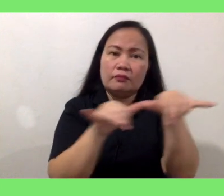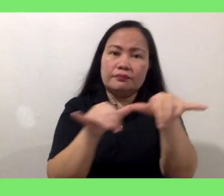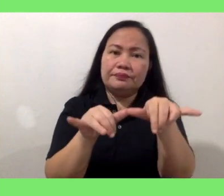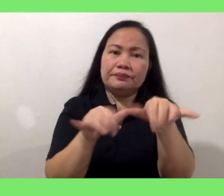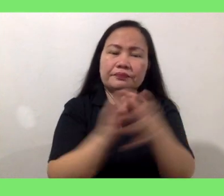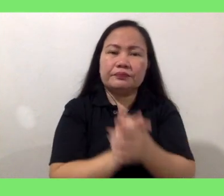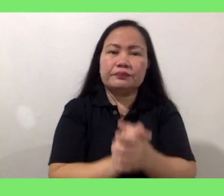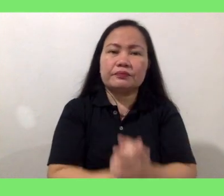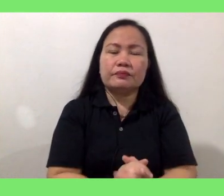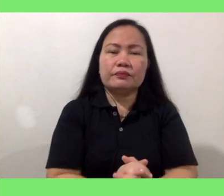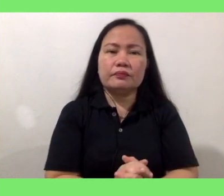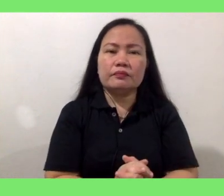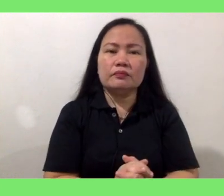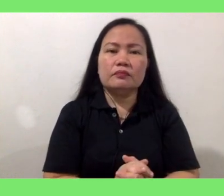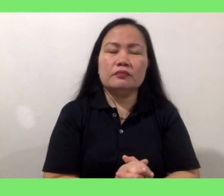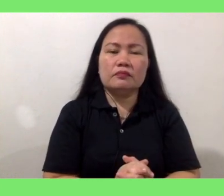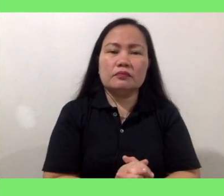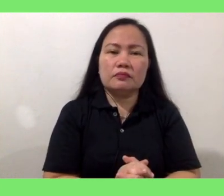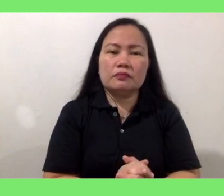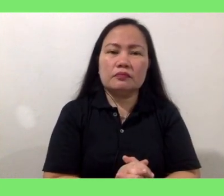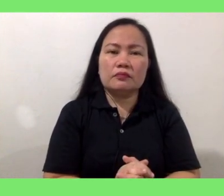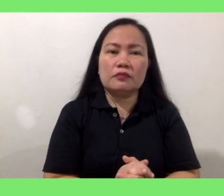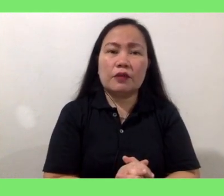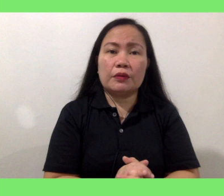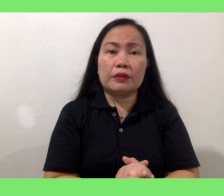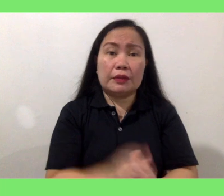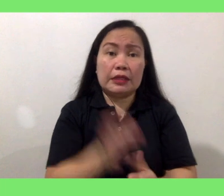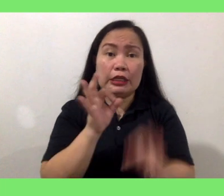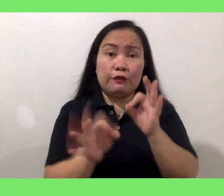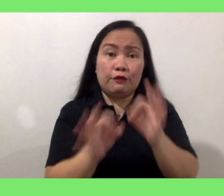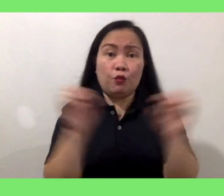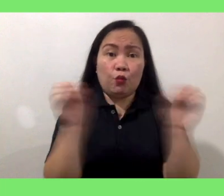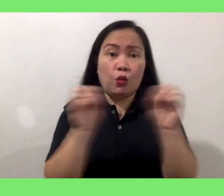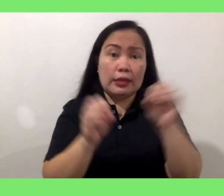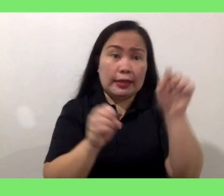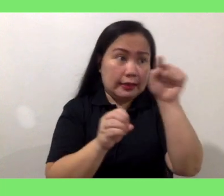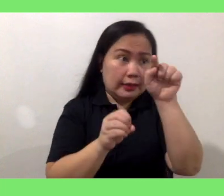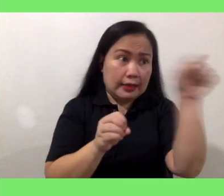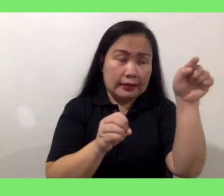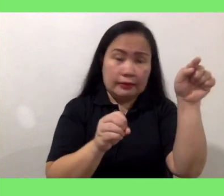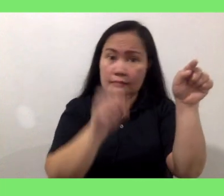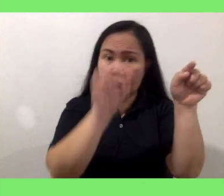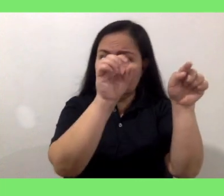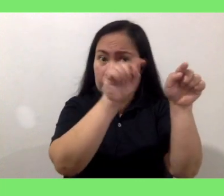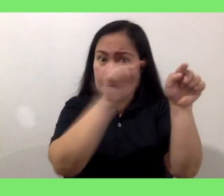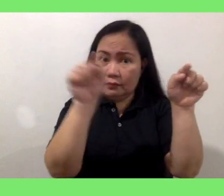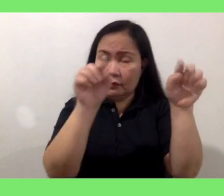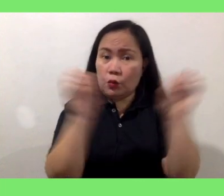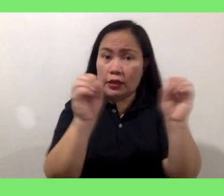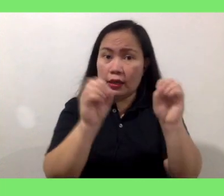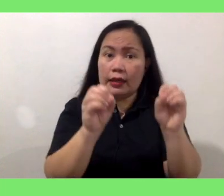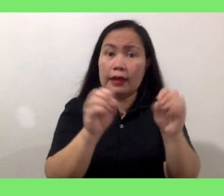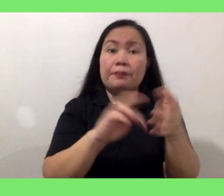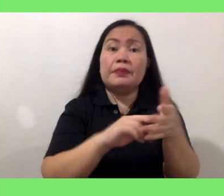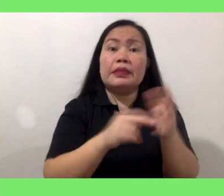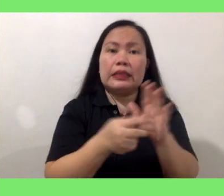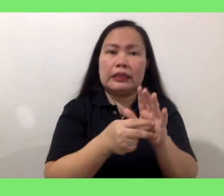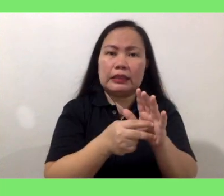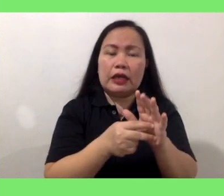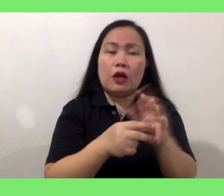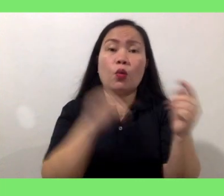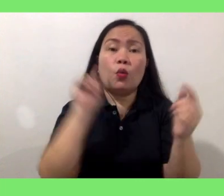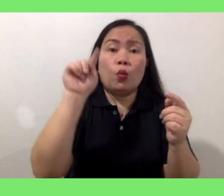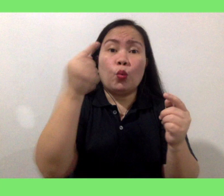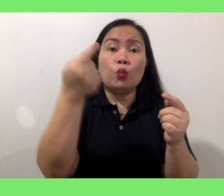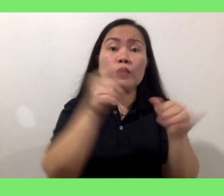Okay? Kapag equals, so ibig sabihin equals, we are referring to its measure, so wala po tayong symbol dyan. Pero kapag